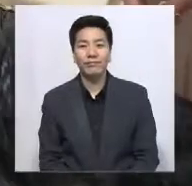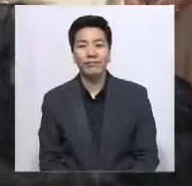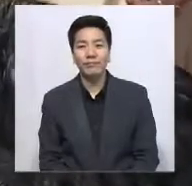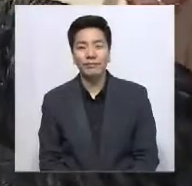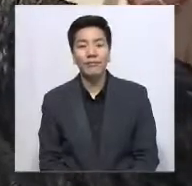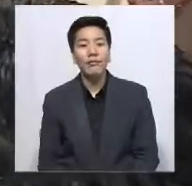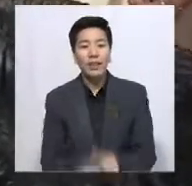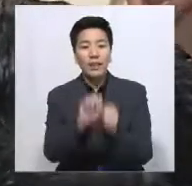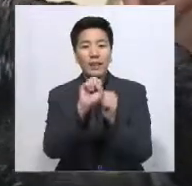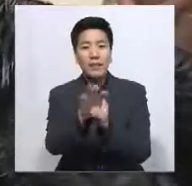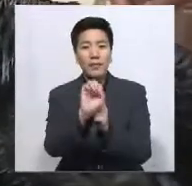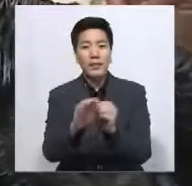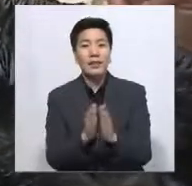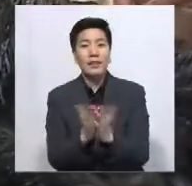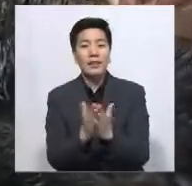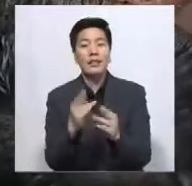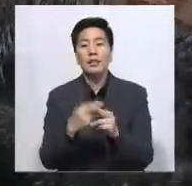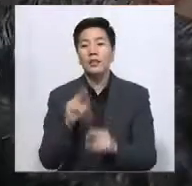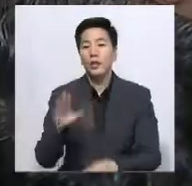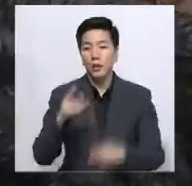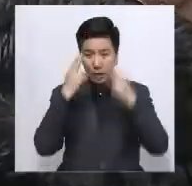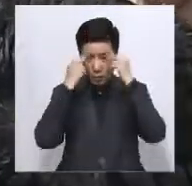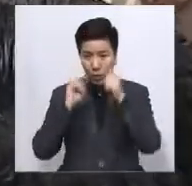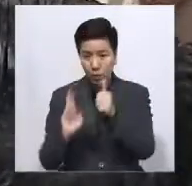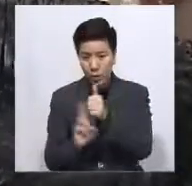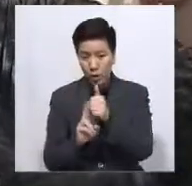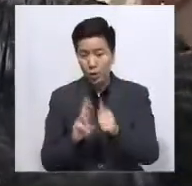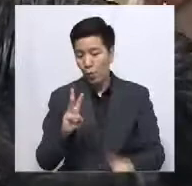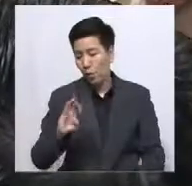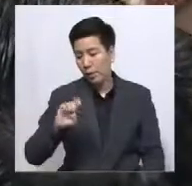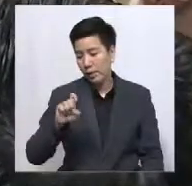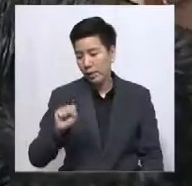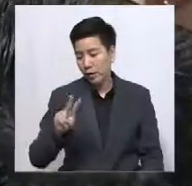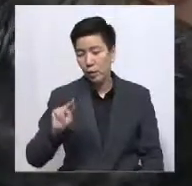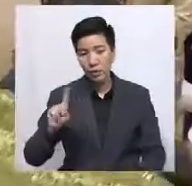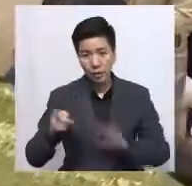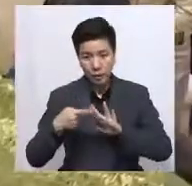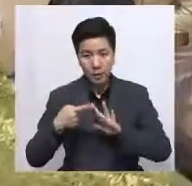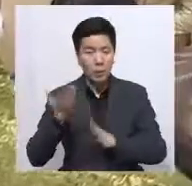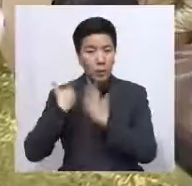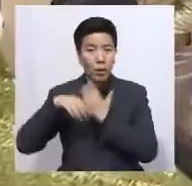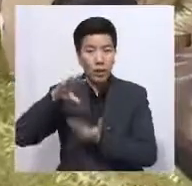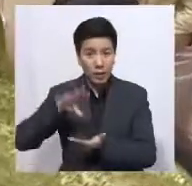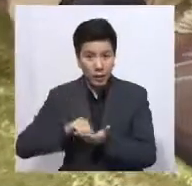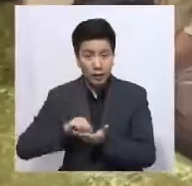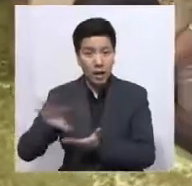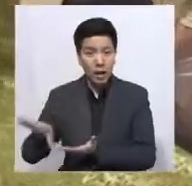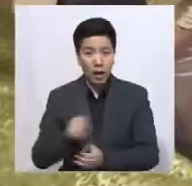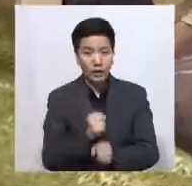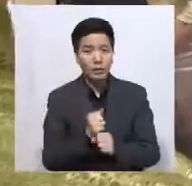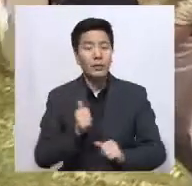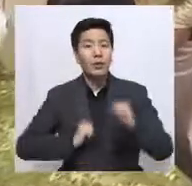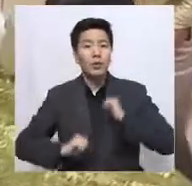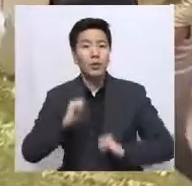พร้อมแนะนำหนังสือของนายวิษณุเครืองามรองนายกรัฐมนตรีที่เขียนนิยายเกี่ยวกับประวัติศาสตร์สามารถนำไปทำละ